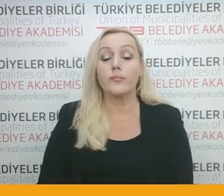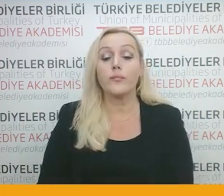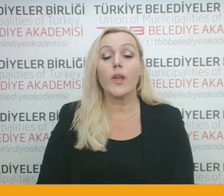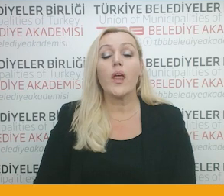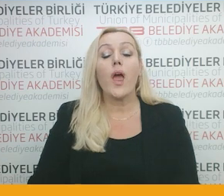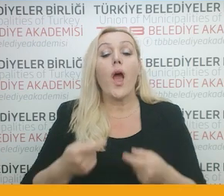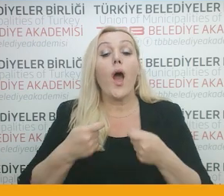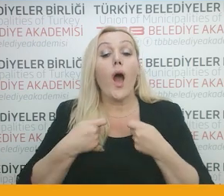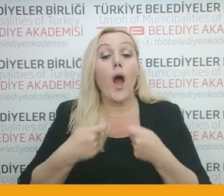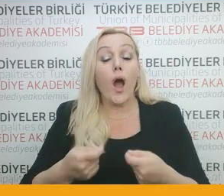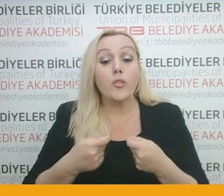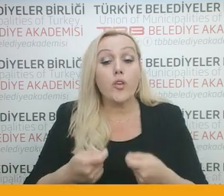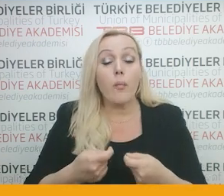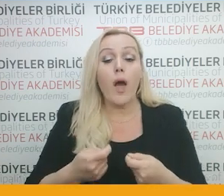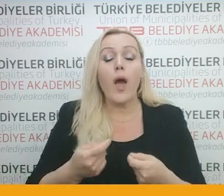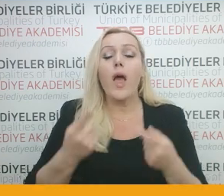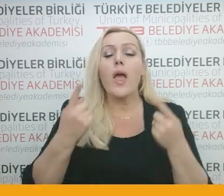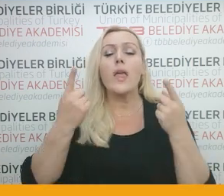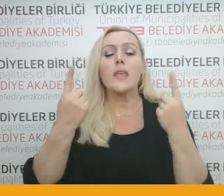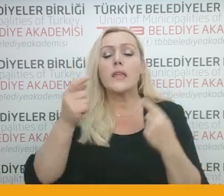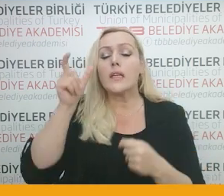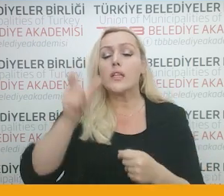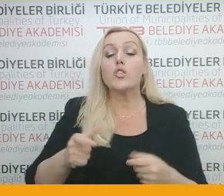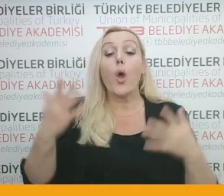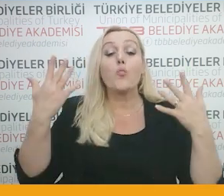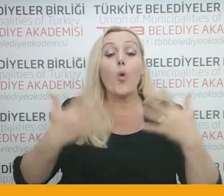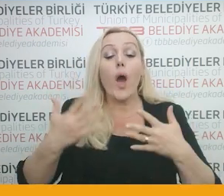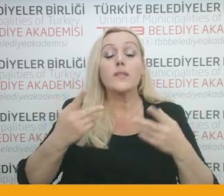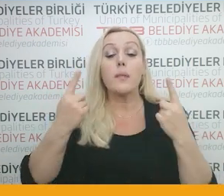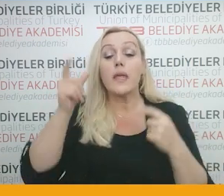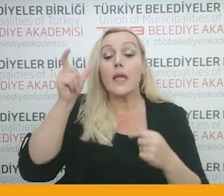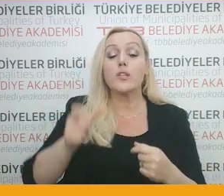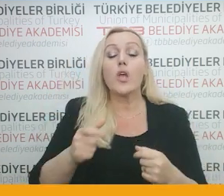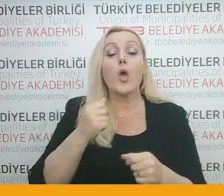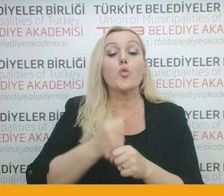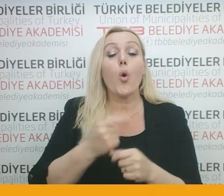Harcama yetkilisi ile muhasebe yetkilisi görevi aynı kişide birleşmiyor arkadaşlar. Açık ve net bir şekilde